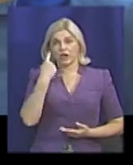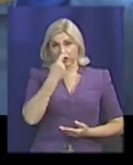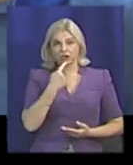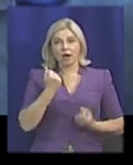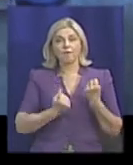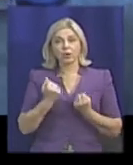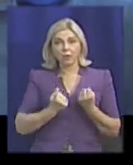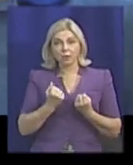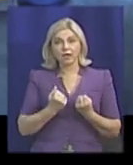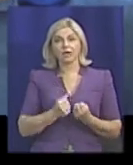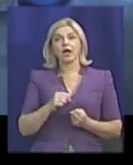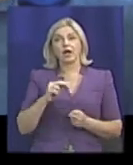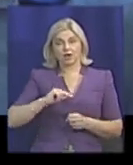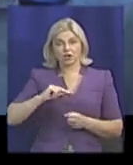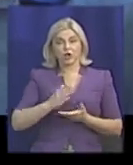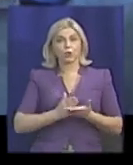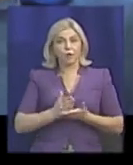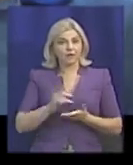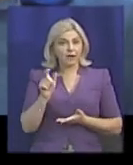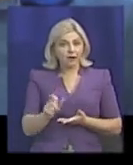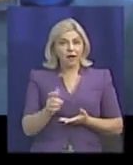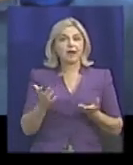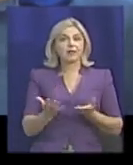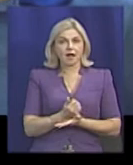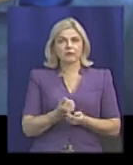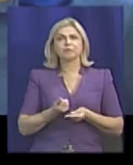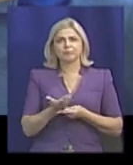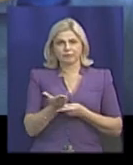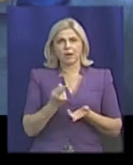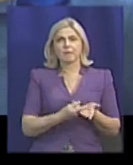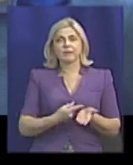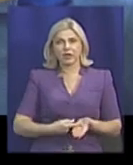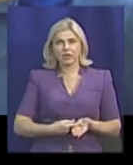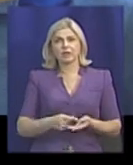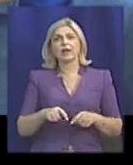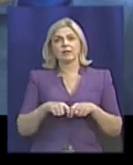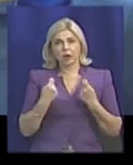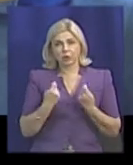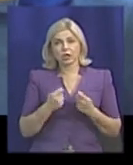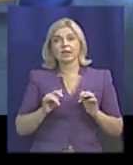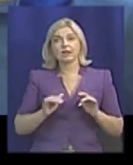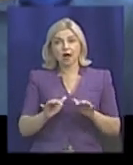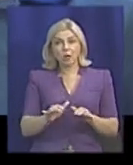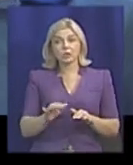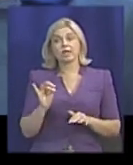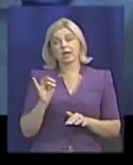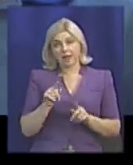автомобілі чиновника, віднайдено численні підтвердження протиправної діяльності, так само